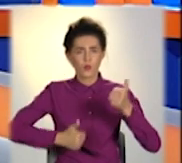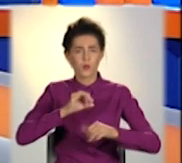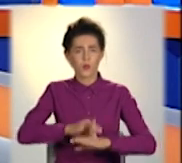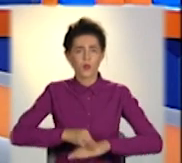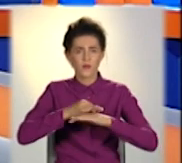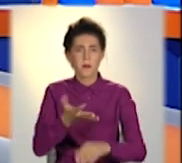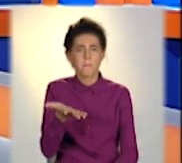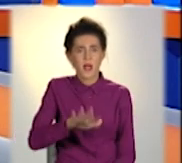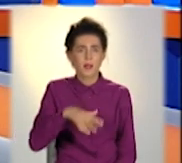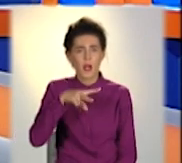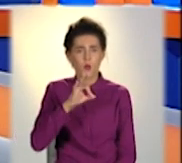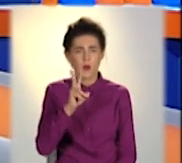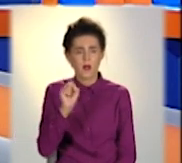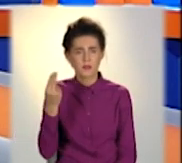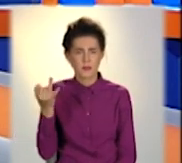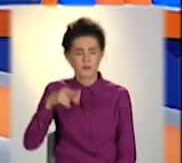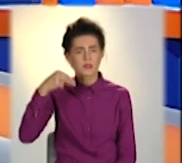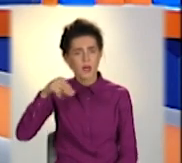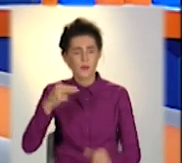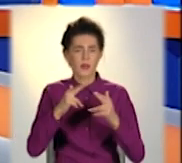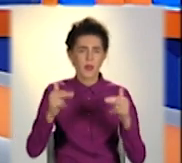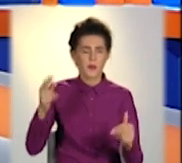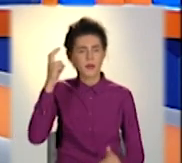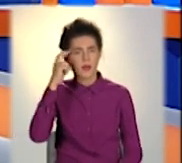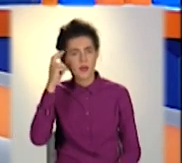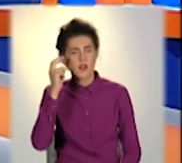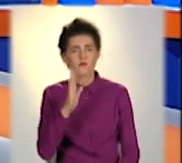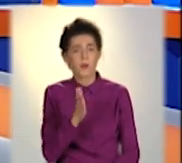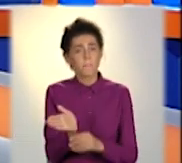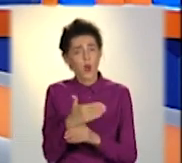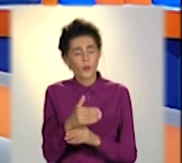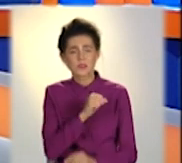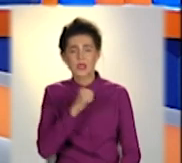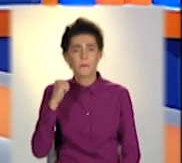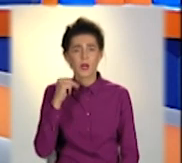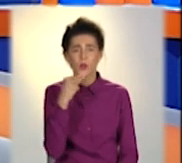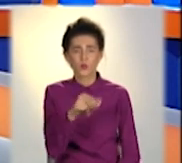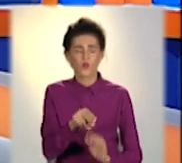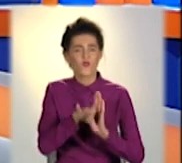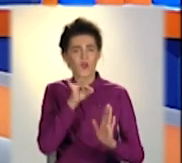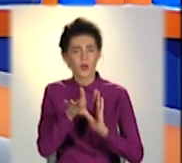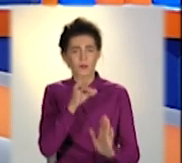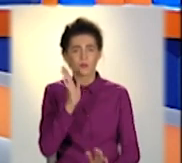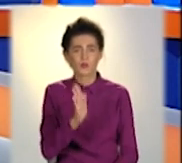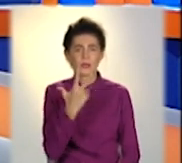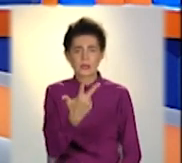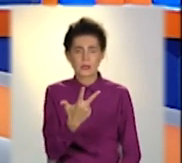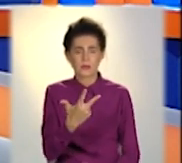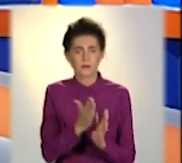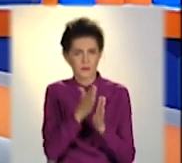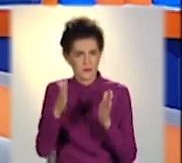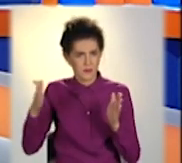5 локаціях – Запоріжжі, Дніпрі, Києві та Глевасі. А у Маріуполі найкращих обиратимуть у 3 компетенціях